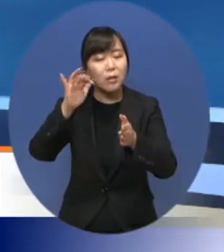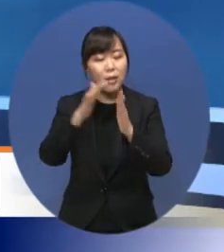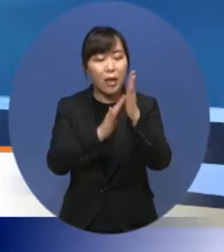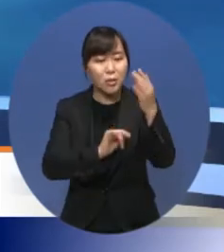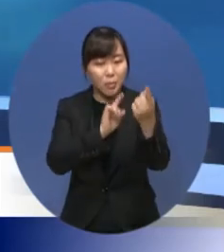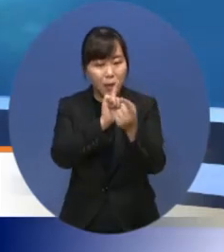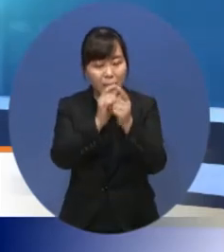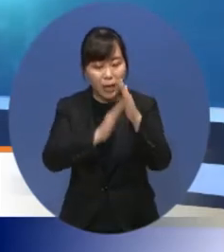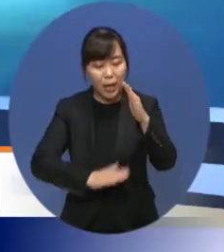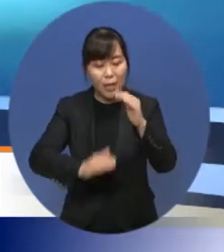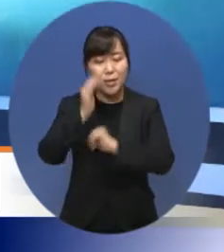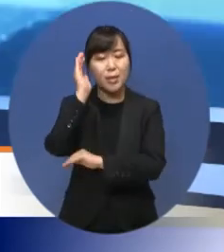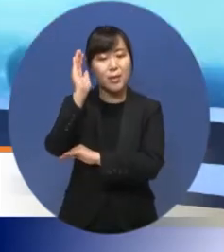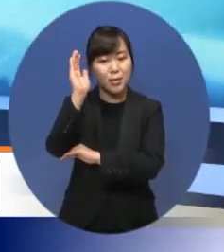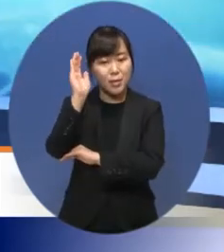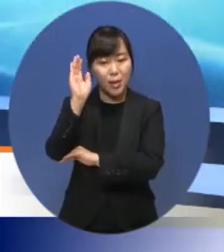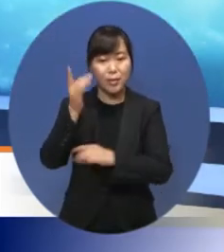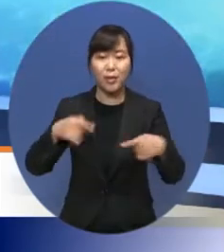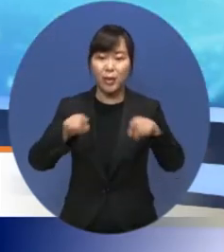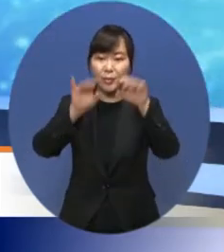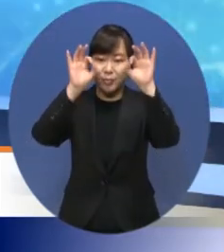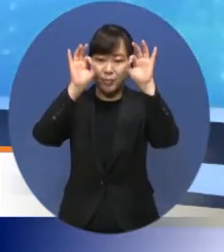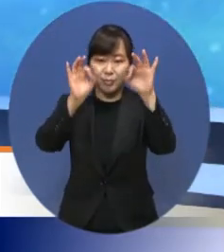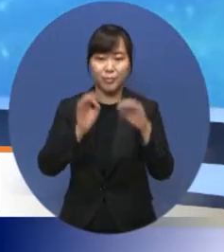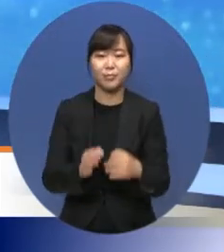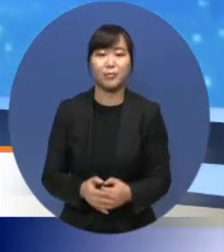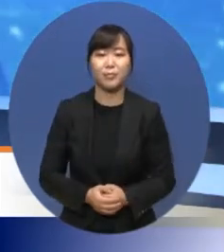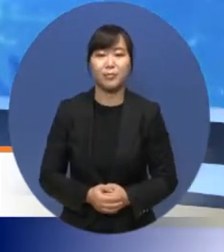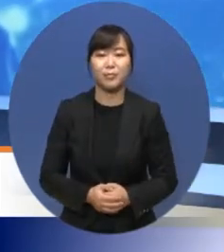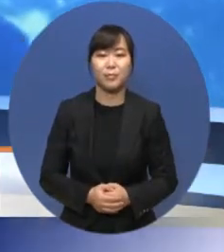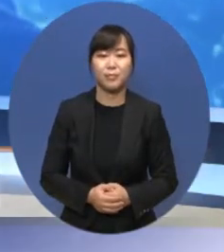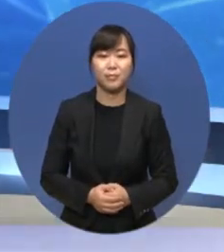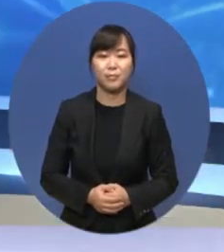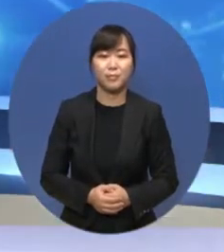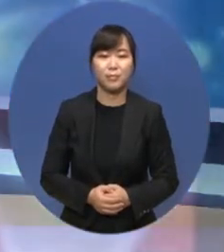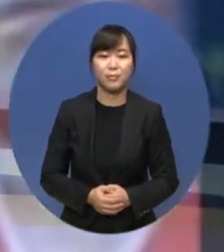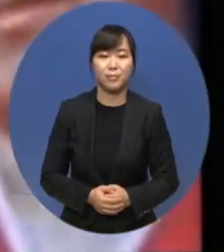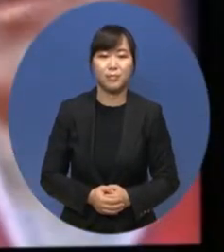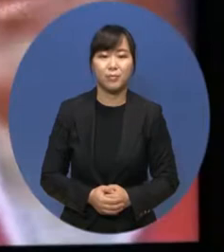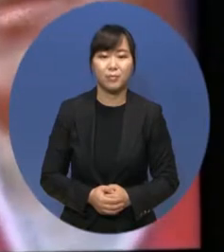가족을 만난 한 가정의 사연을 서정용 기자가 들어봤습니다.